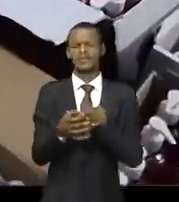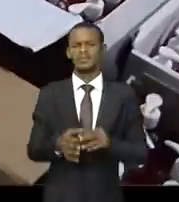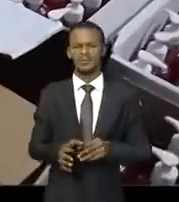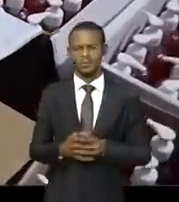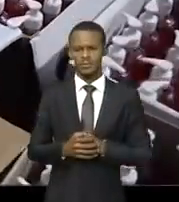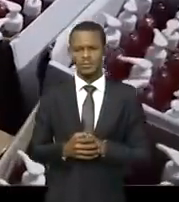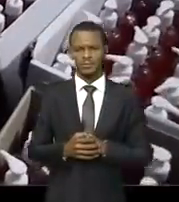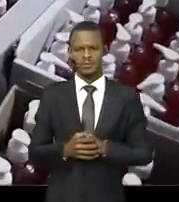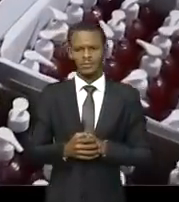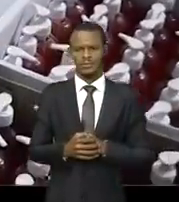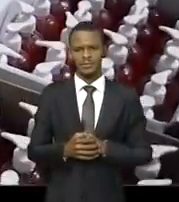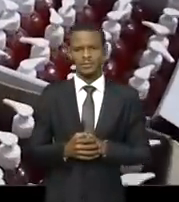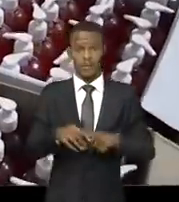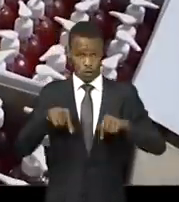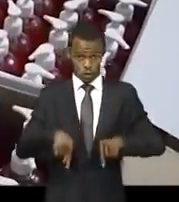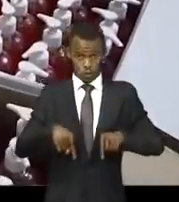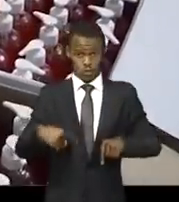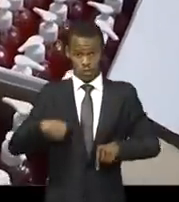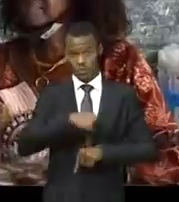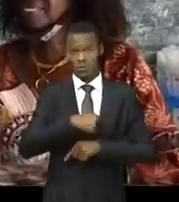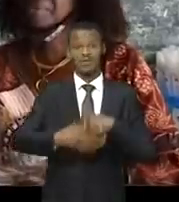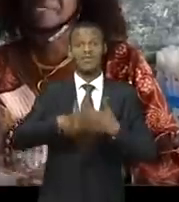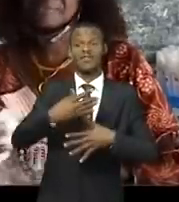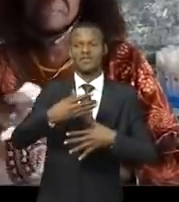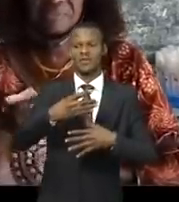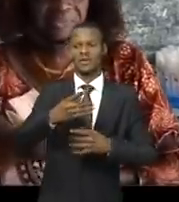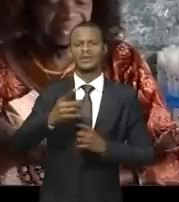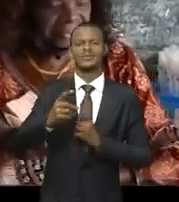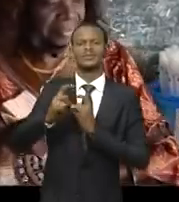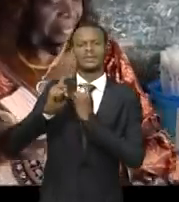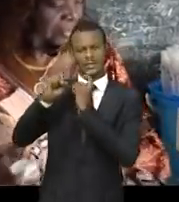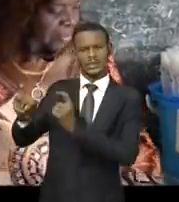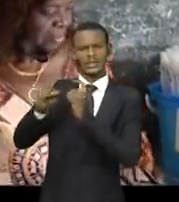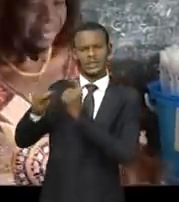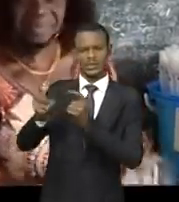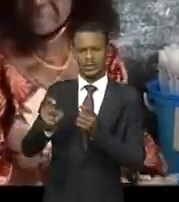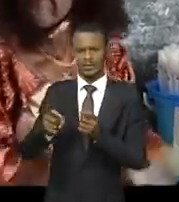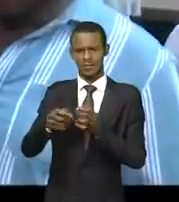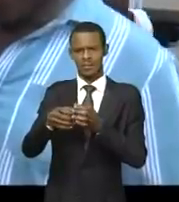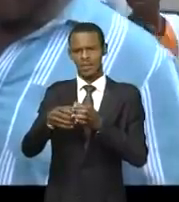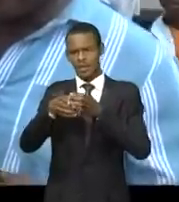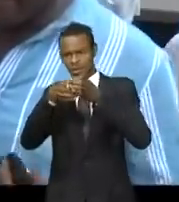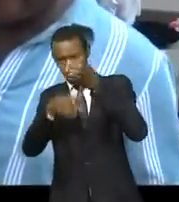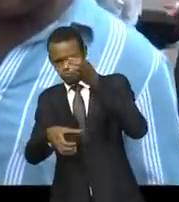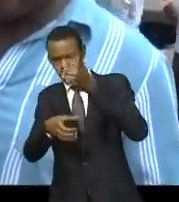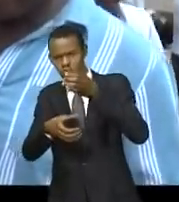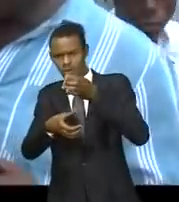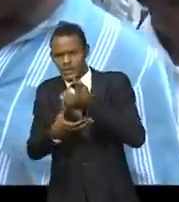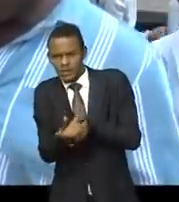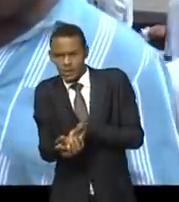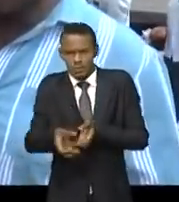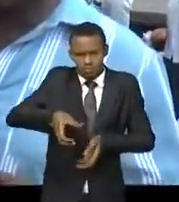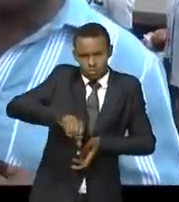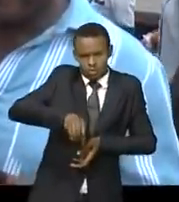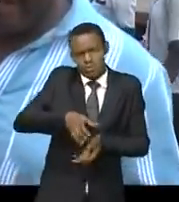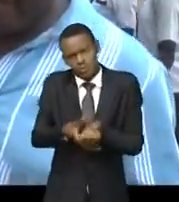avons procédé à la remise de dispositifs de lave-main pour assurer la